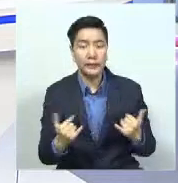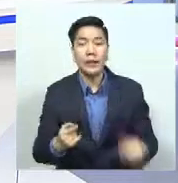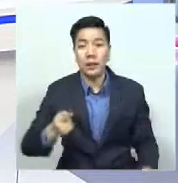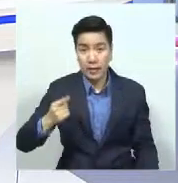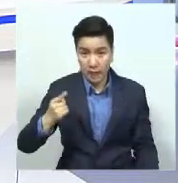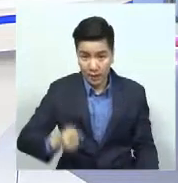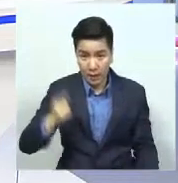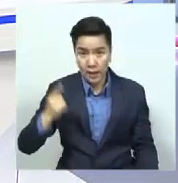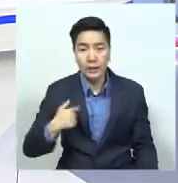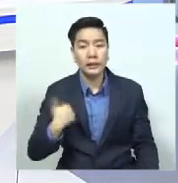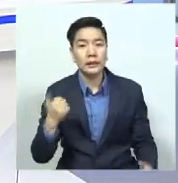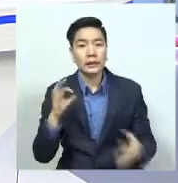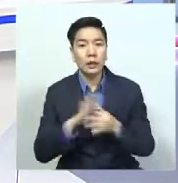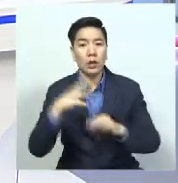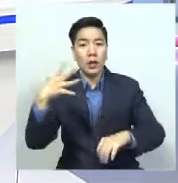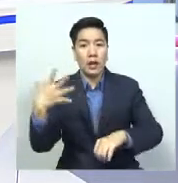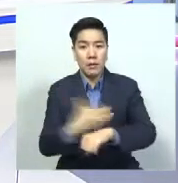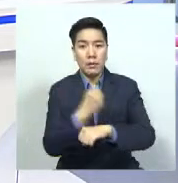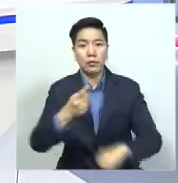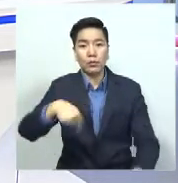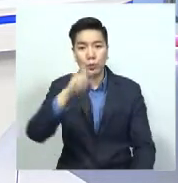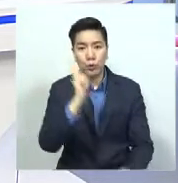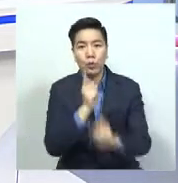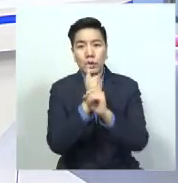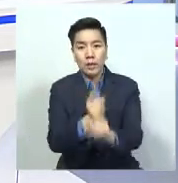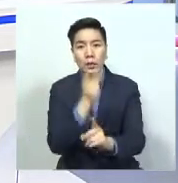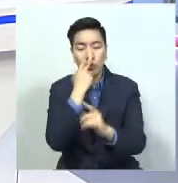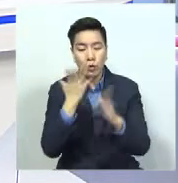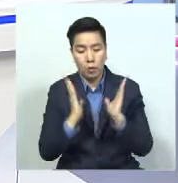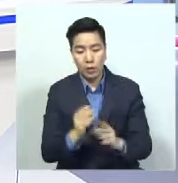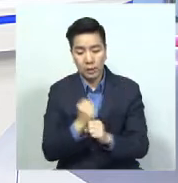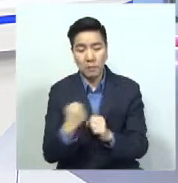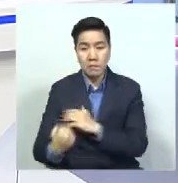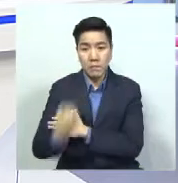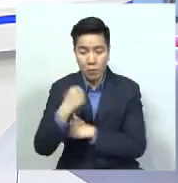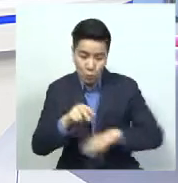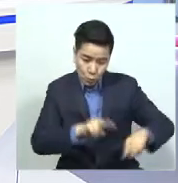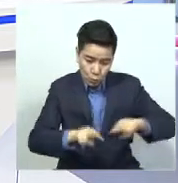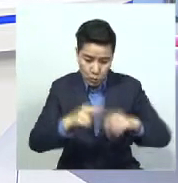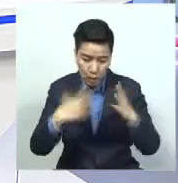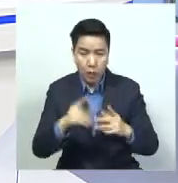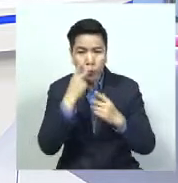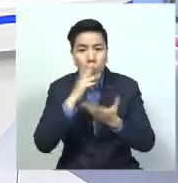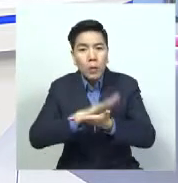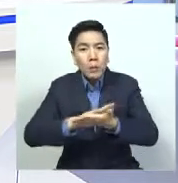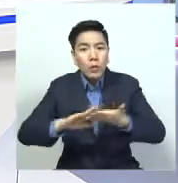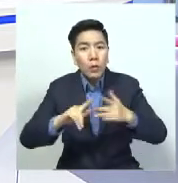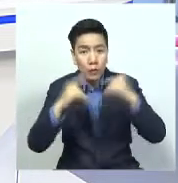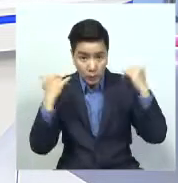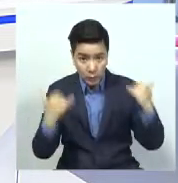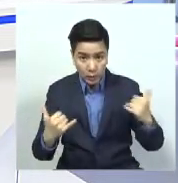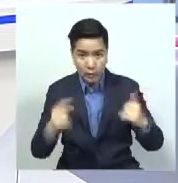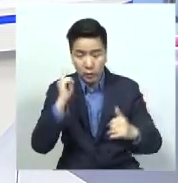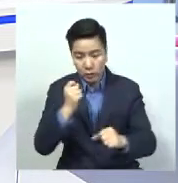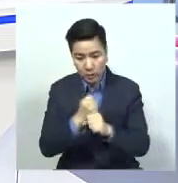แต่ว่าแน่นอนนอกจากเรื่องของการเมืองที่จะต้องติดตามในส่วนของเจ้าหน้าที่ฝ่ายความมั่นคงแล้วต้องบอกว่าความสงบในพื้นที่ตอน